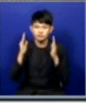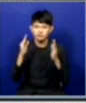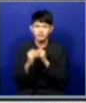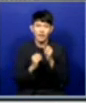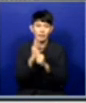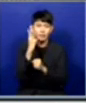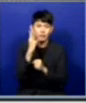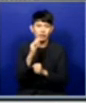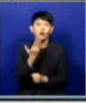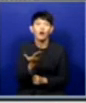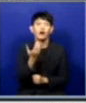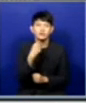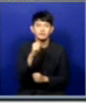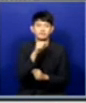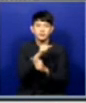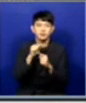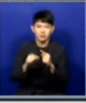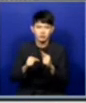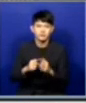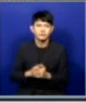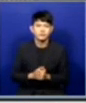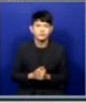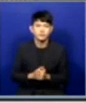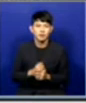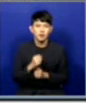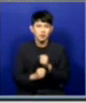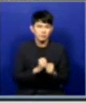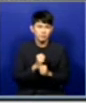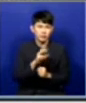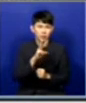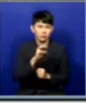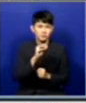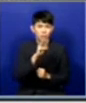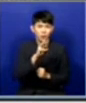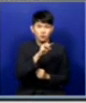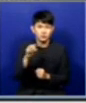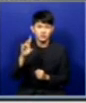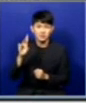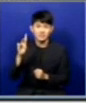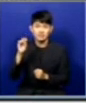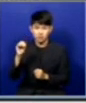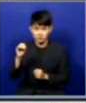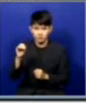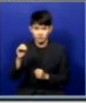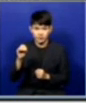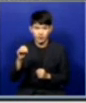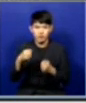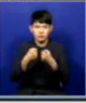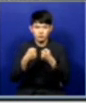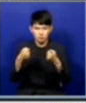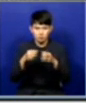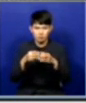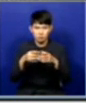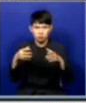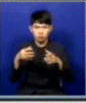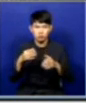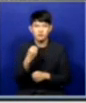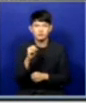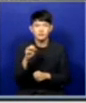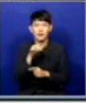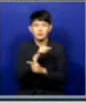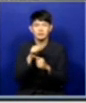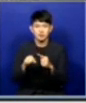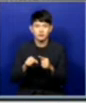ค่ะ6ปี66ถึง70บนสไลด์นะคะขยายตัวร้อยละ15